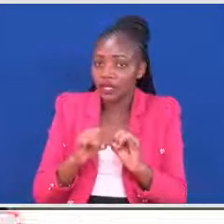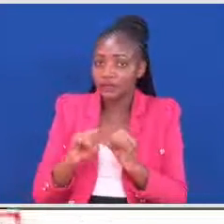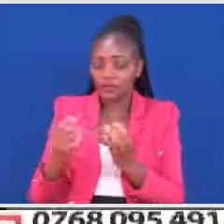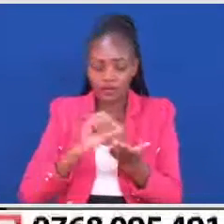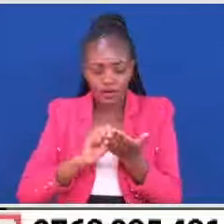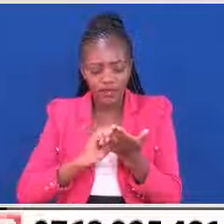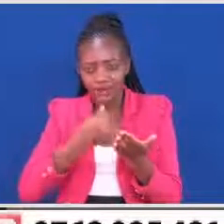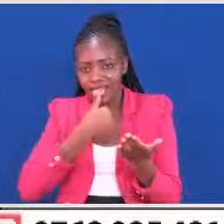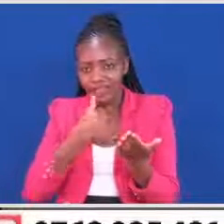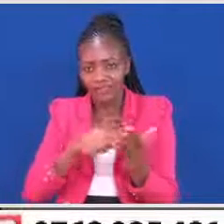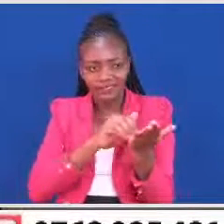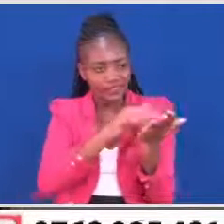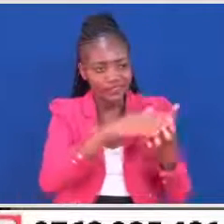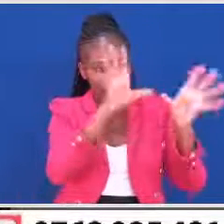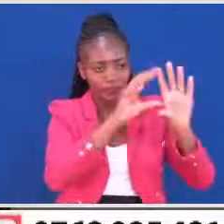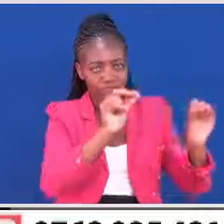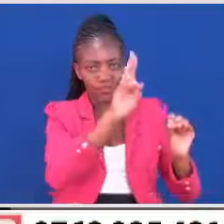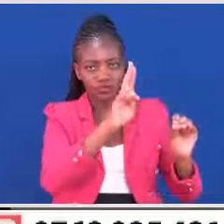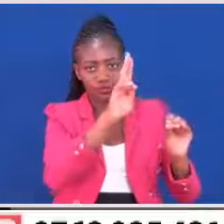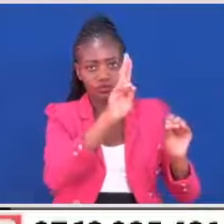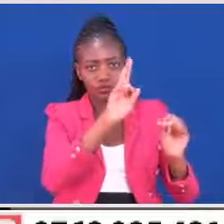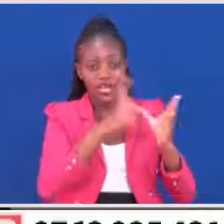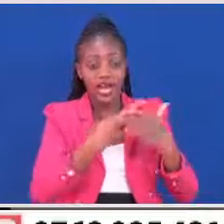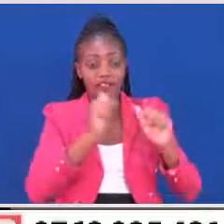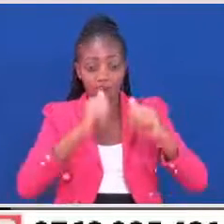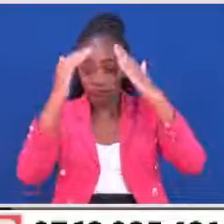kuandika barua kwa rais wa nchi hii achukue